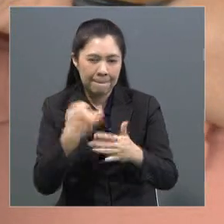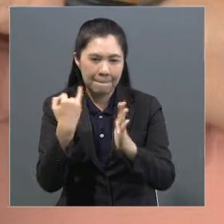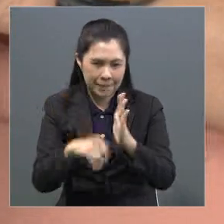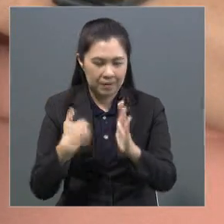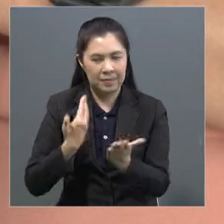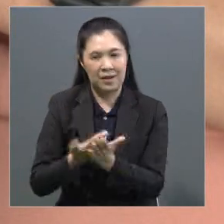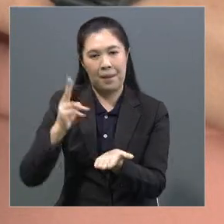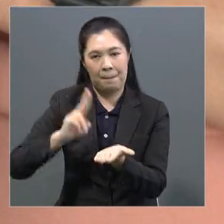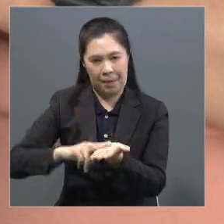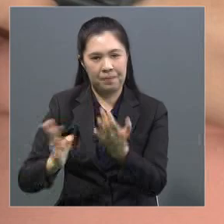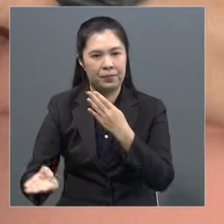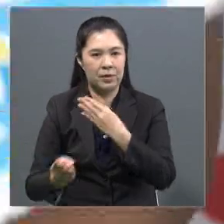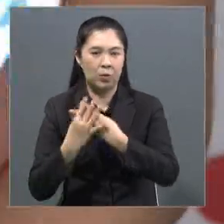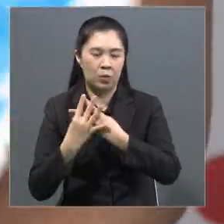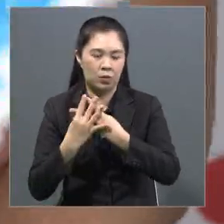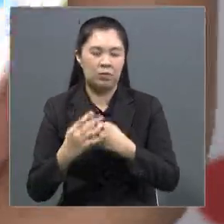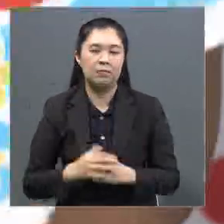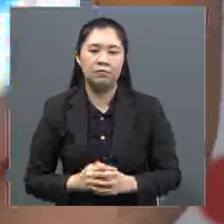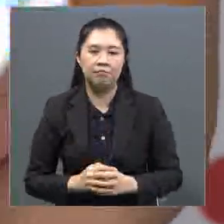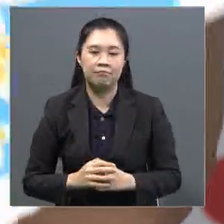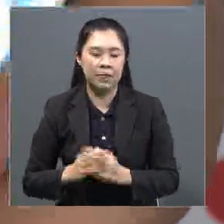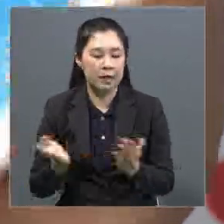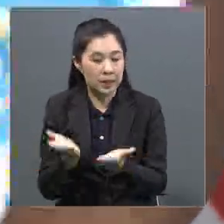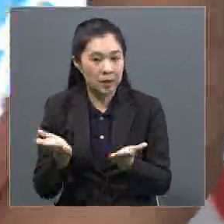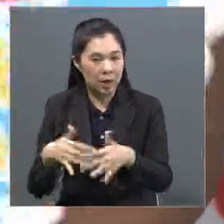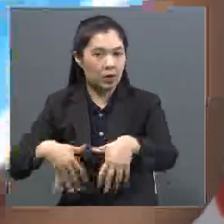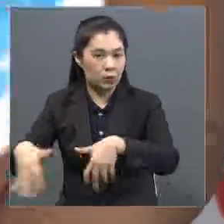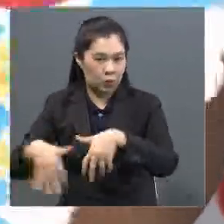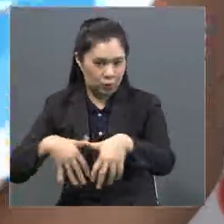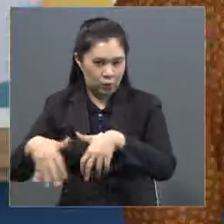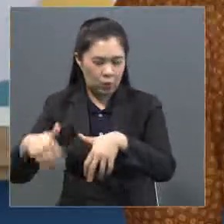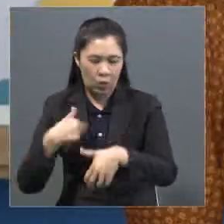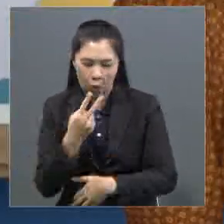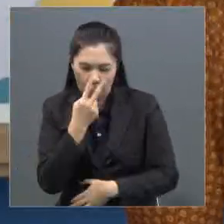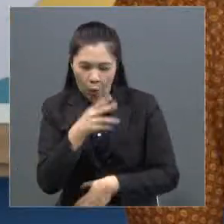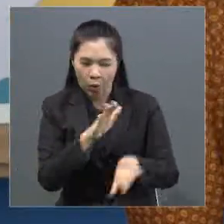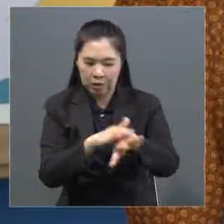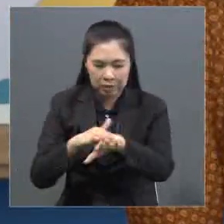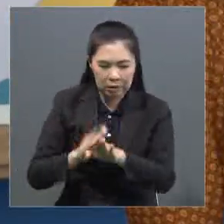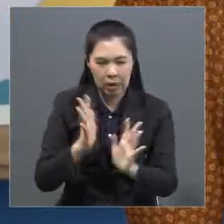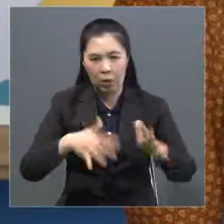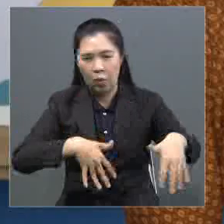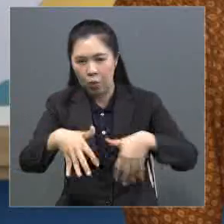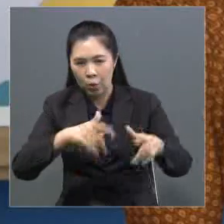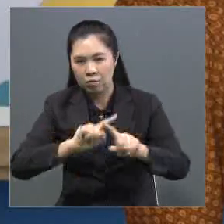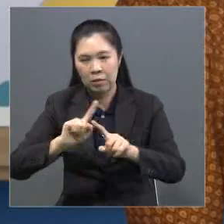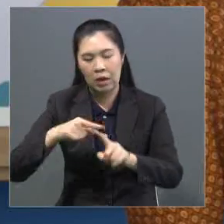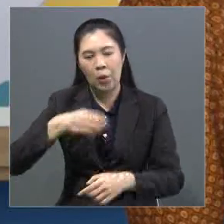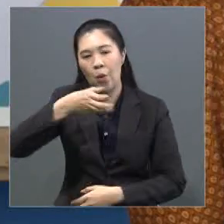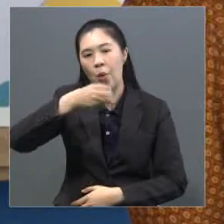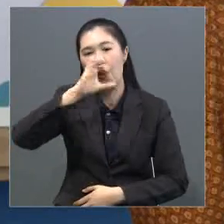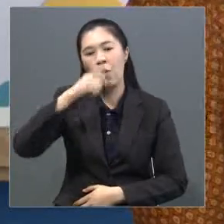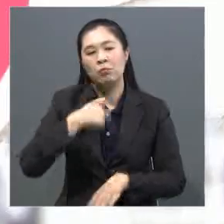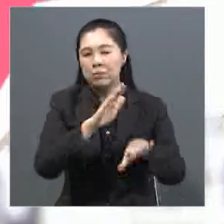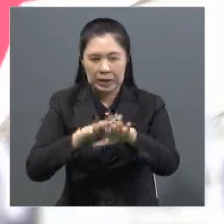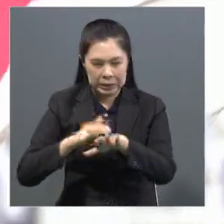ปรับแล้วก็จำคุกทันทีด้วยนอกจากนี้ส่งเสริมให้ทางชุมชนลงพื้นที่ไปตรวจไปเตือนพี่น้องในชุมชนไม่ให้ดื่มแล้วขับขี่เพิ่มเติมจาก